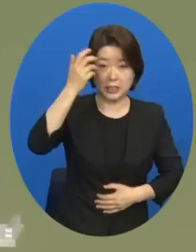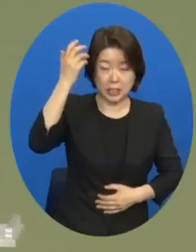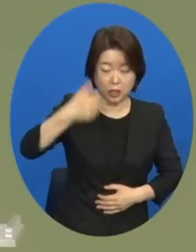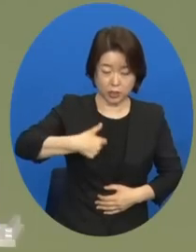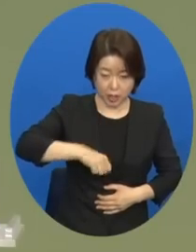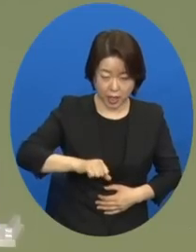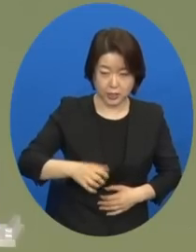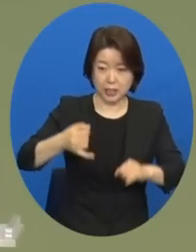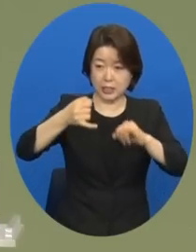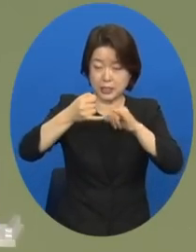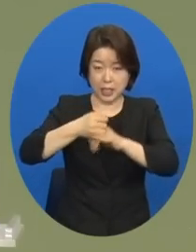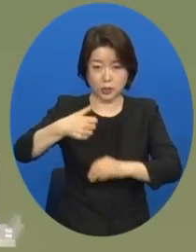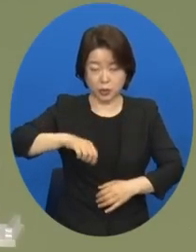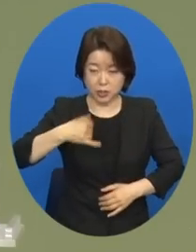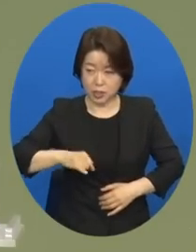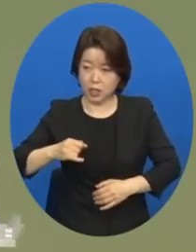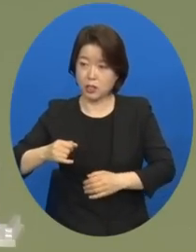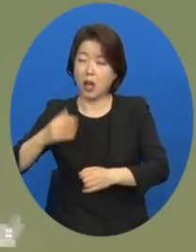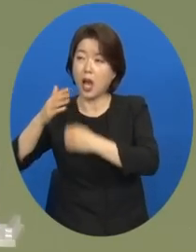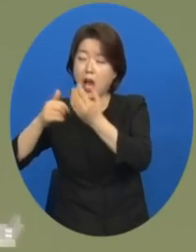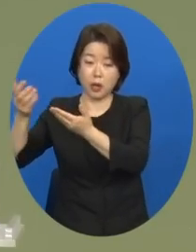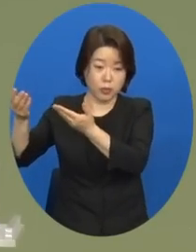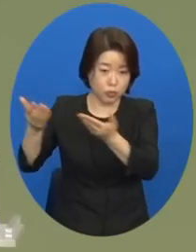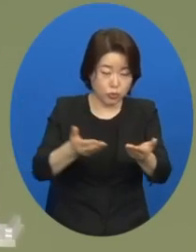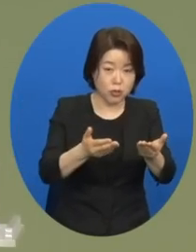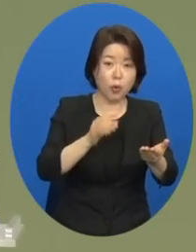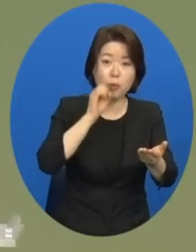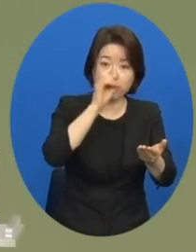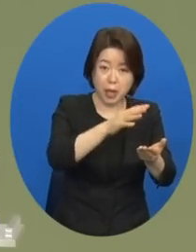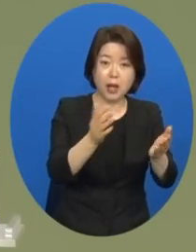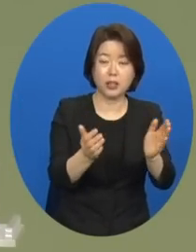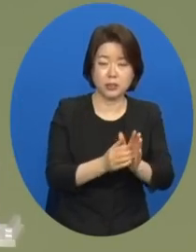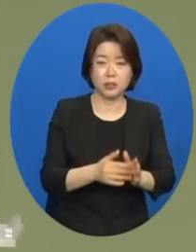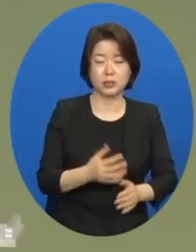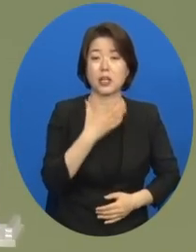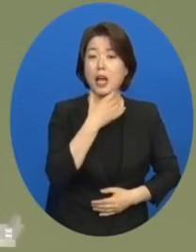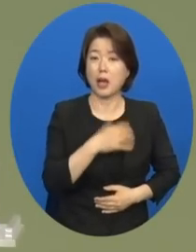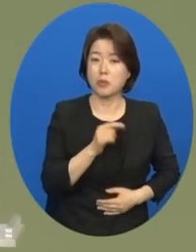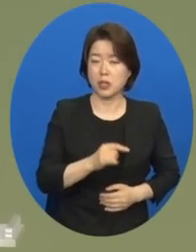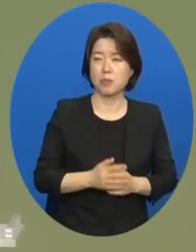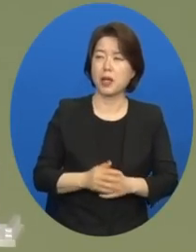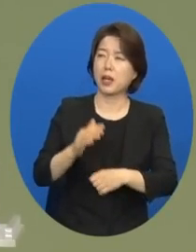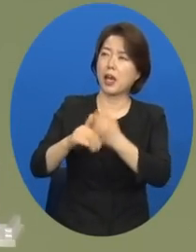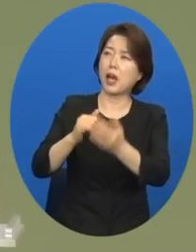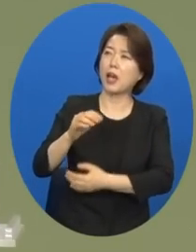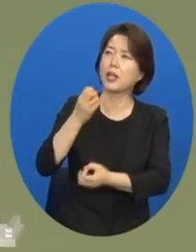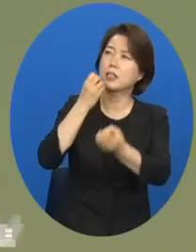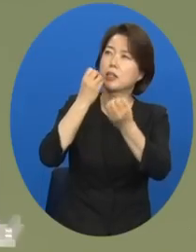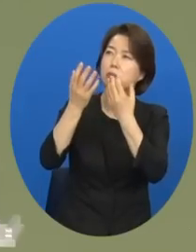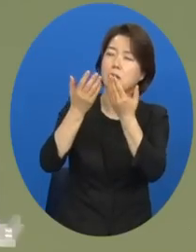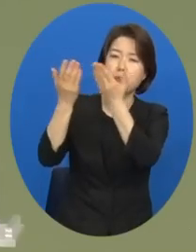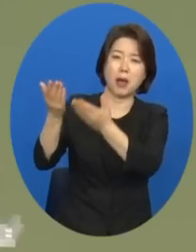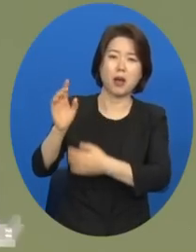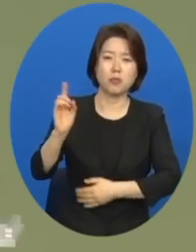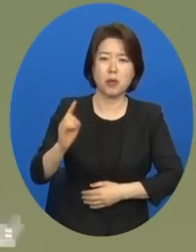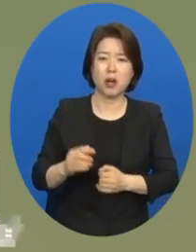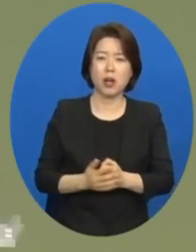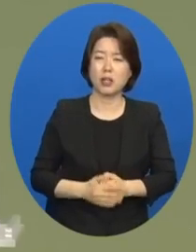아들 약속의 자녀를 준다고 했을 때 아브라함이이 하나님께 아뢰되